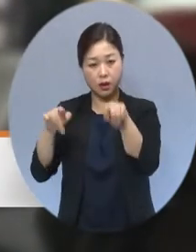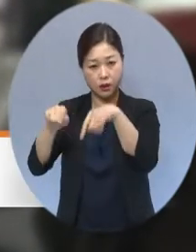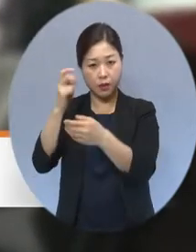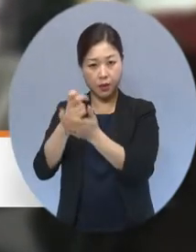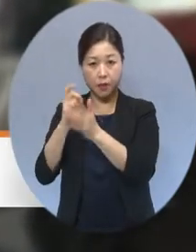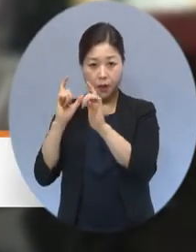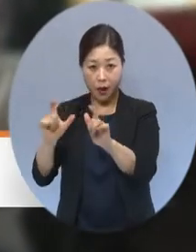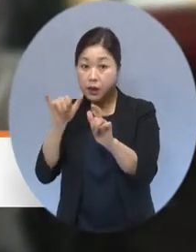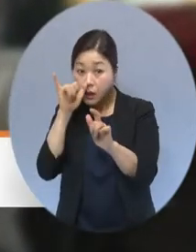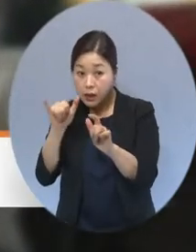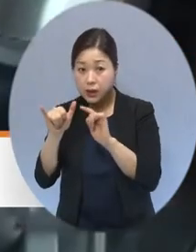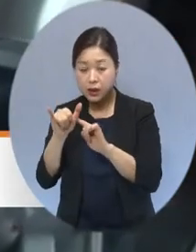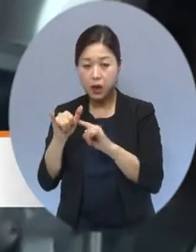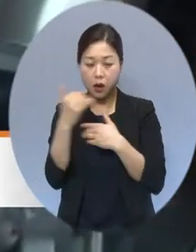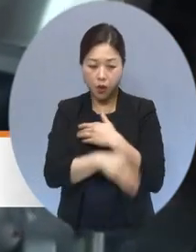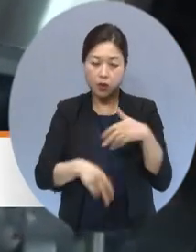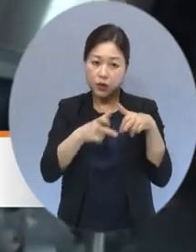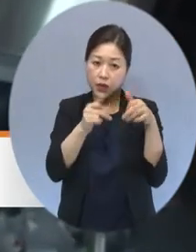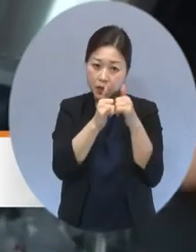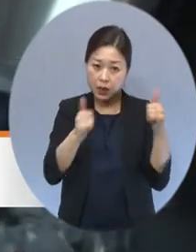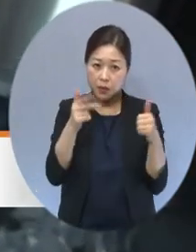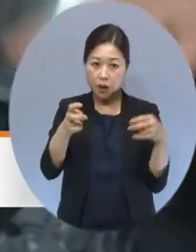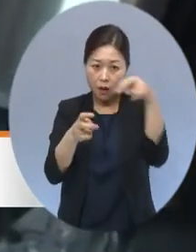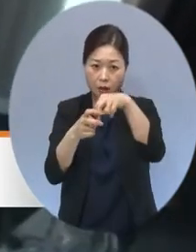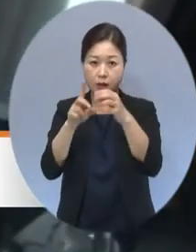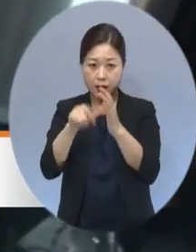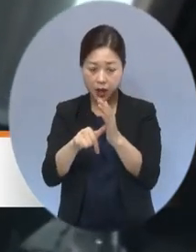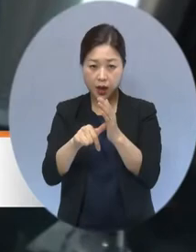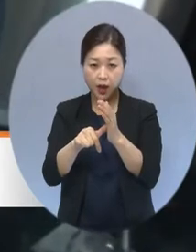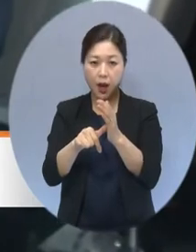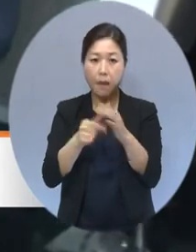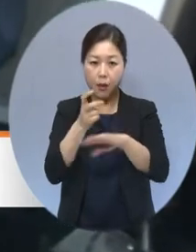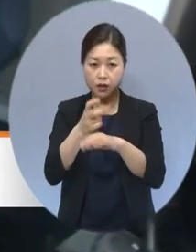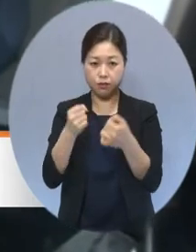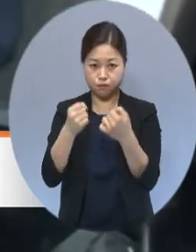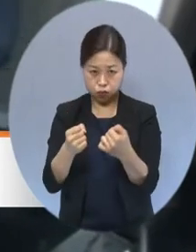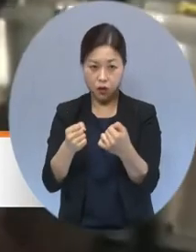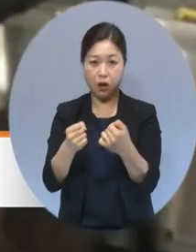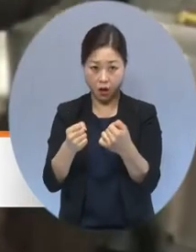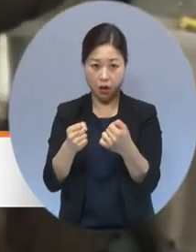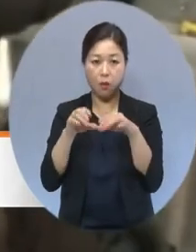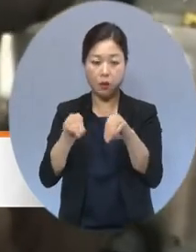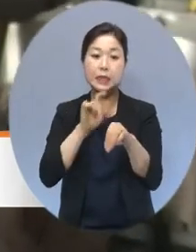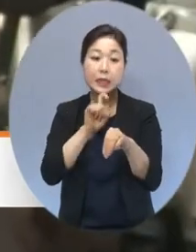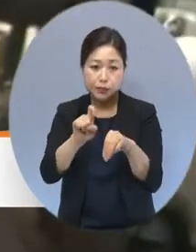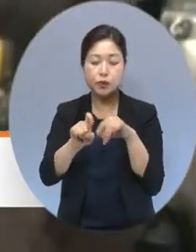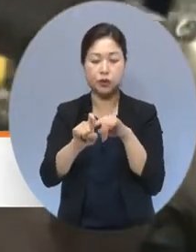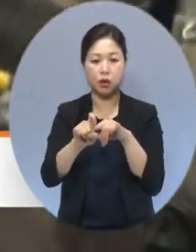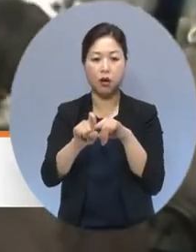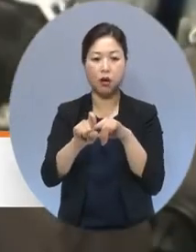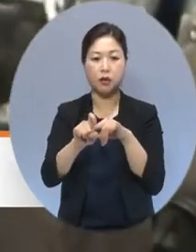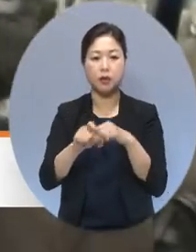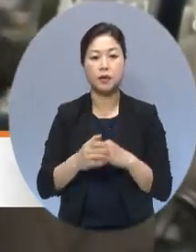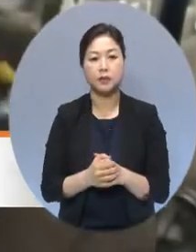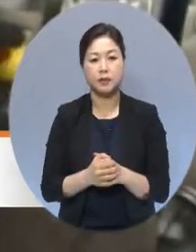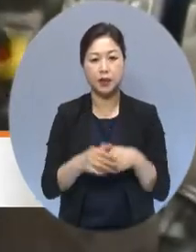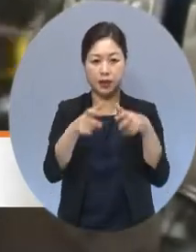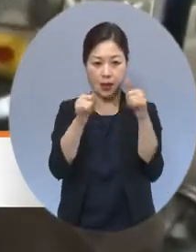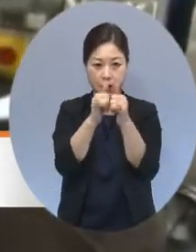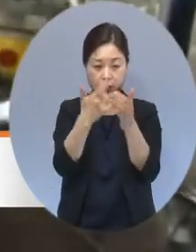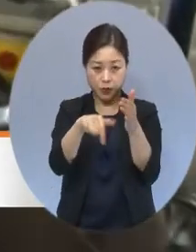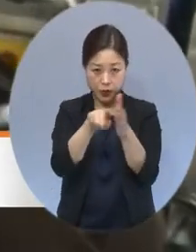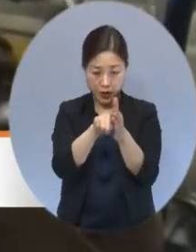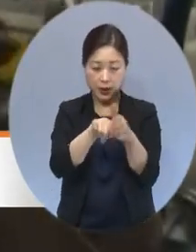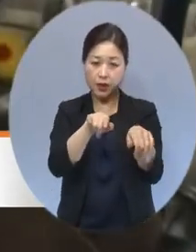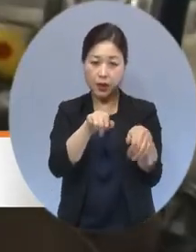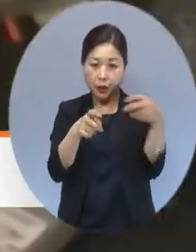신체 장애인이 탑승한 차장에 경우 정차 시간을 10분 이내로 확대하도록 했습니다 이를 통해 장애인을 위한